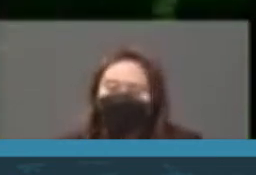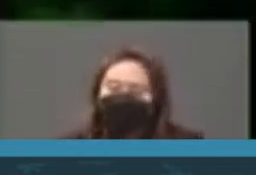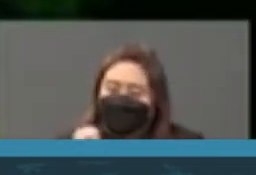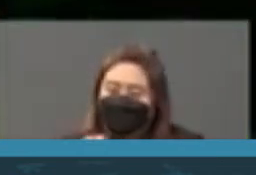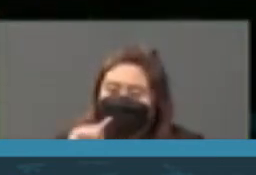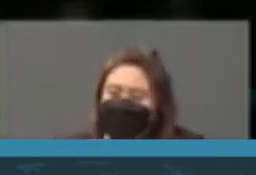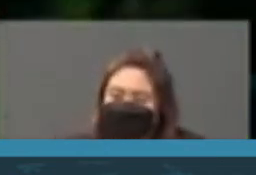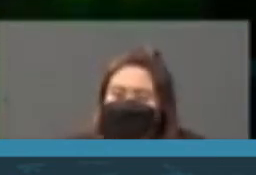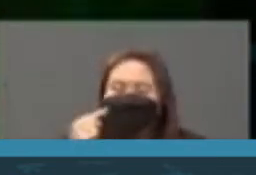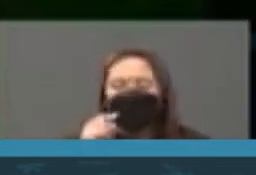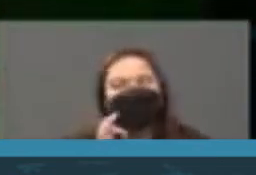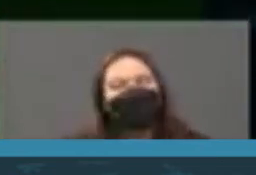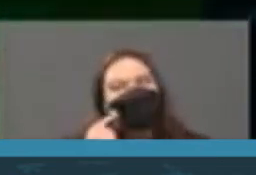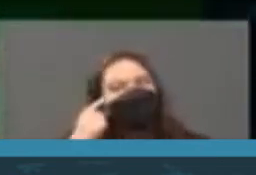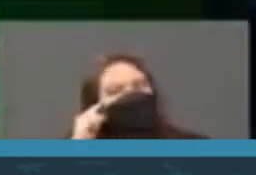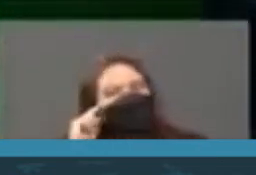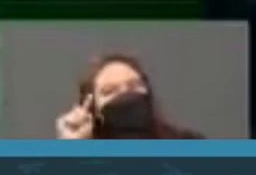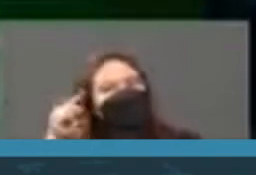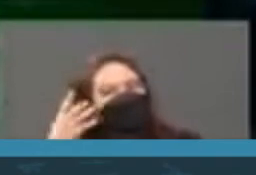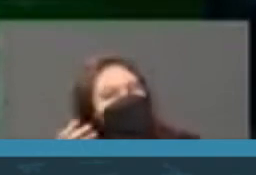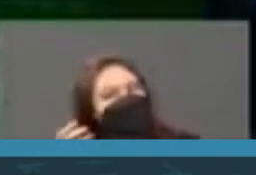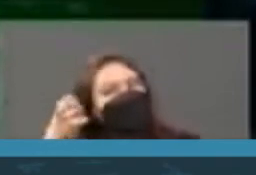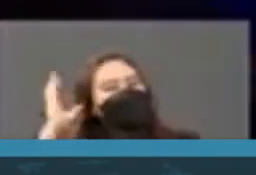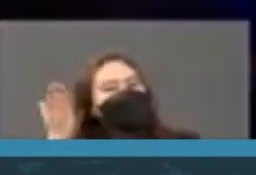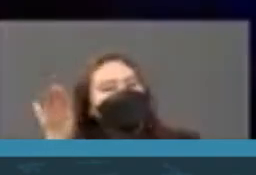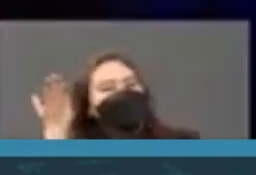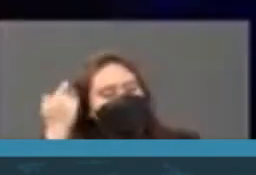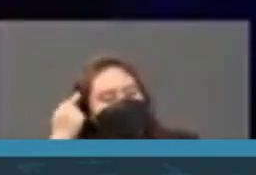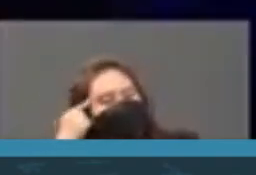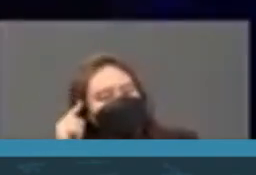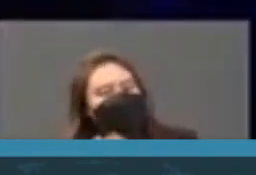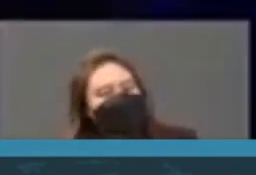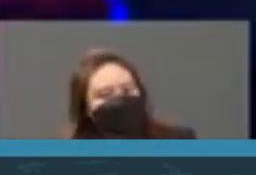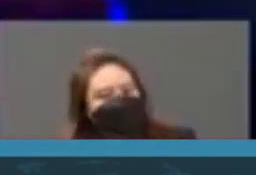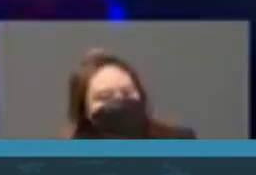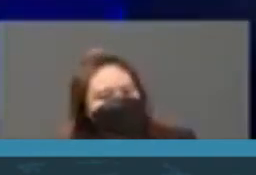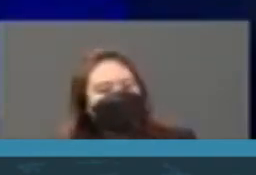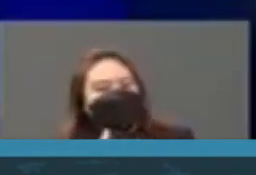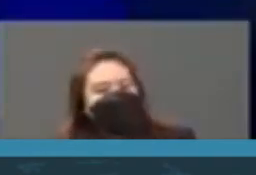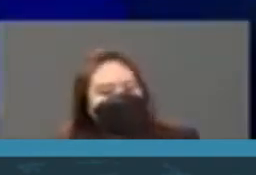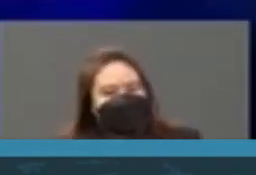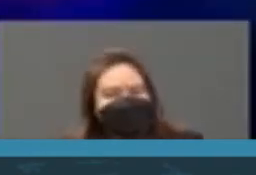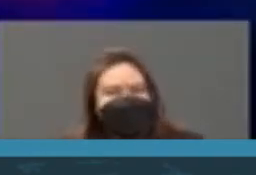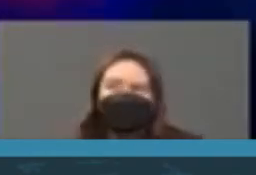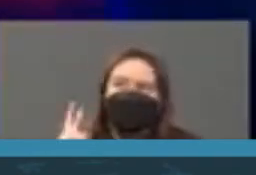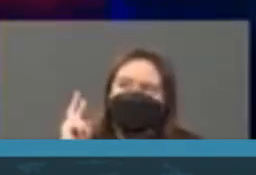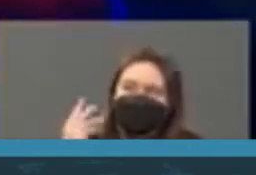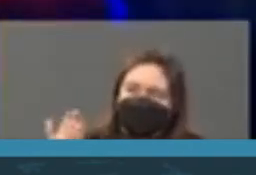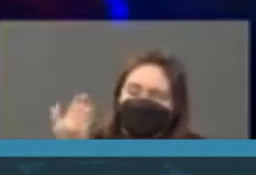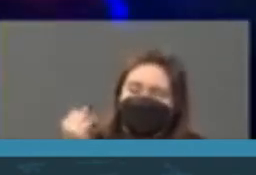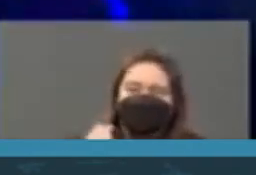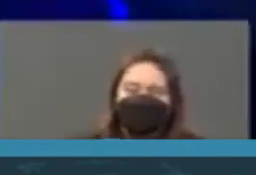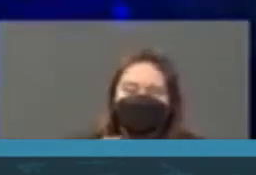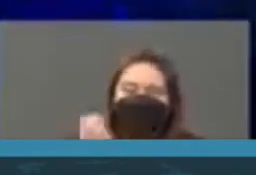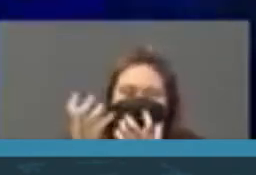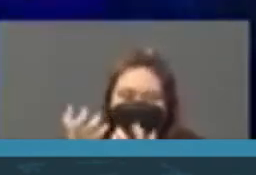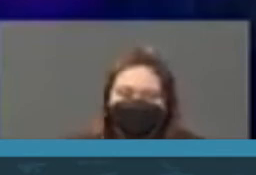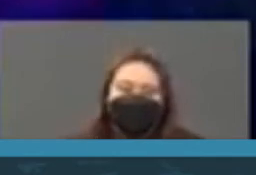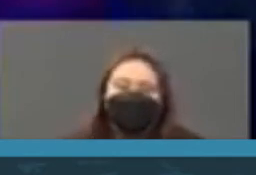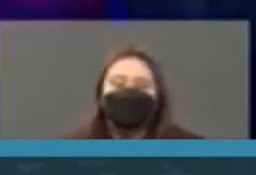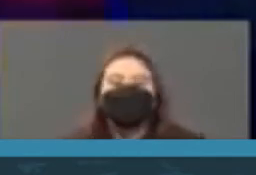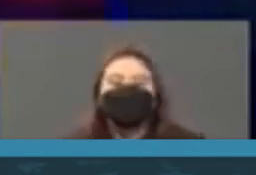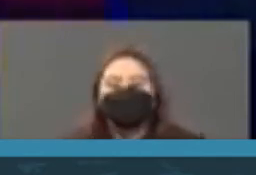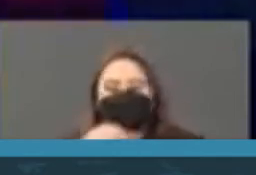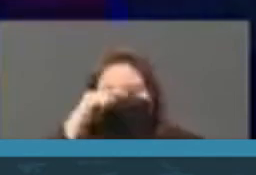ใจความงดงามของแสงไฟที่ประดับตลอดแนวถนนราชดำเนินไว้เป็นที่ระลึกผู้สนใจสามารถมาร่วมสัมผัสความงดงาม